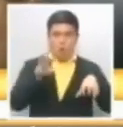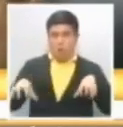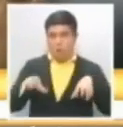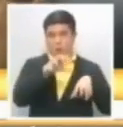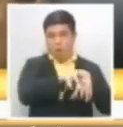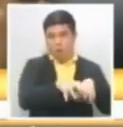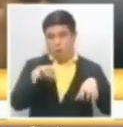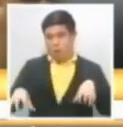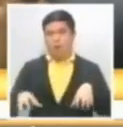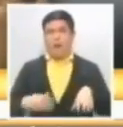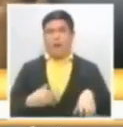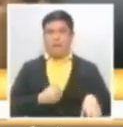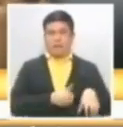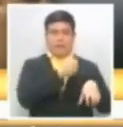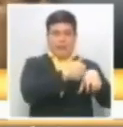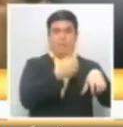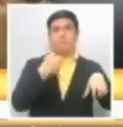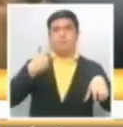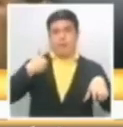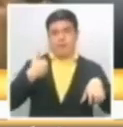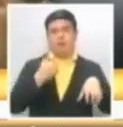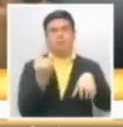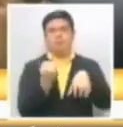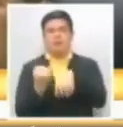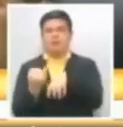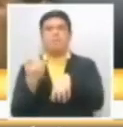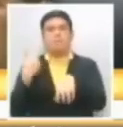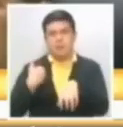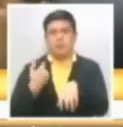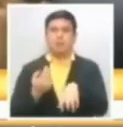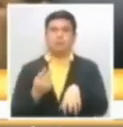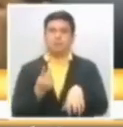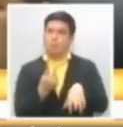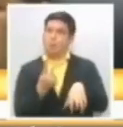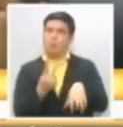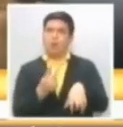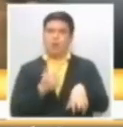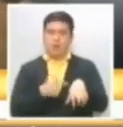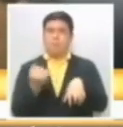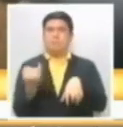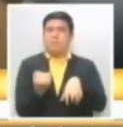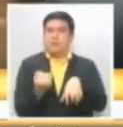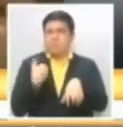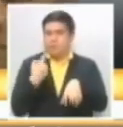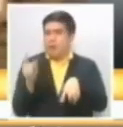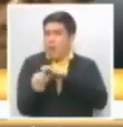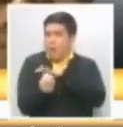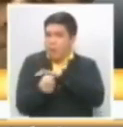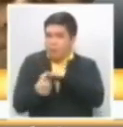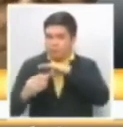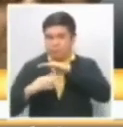ที่ดีและโรงงานอุตสาหกรรมที่ไม่ดีโรงงานอุตสาหกรรมที่ไม่ดีได้แอบถ่ายเทน้ำเสียลงในคลองอุต